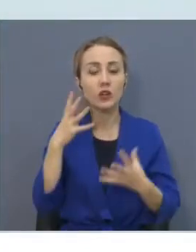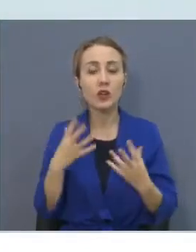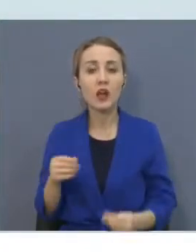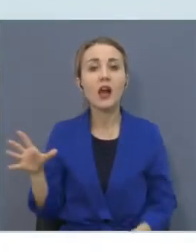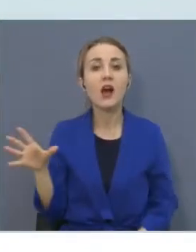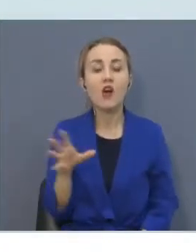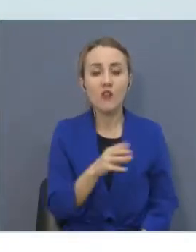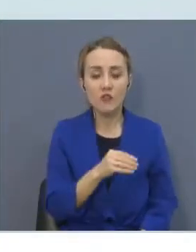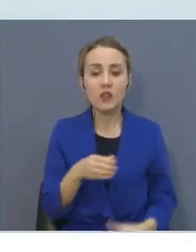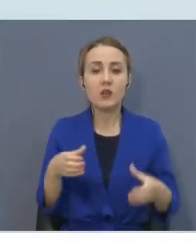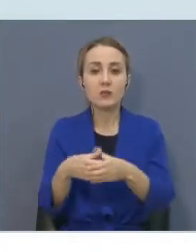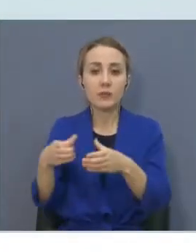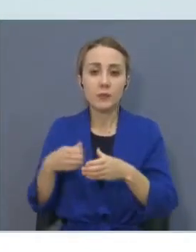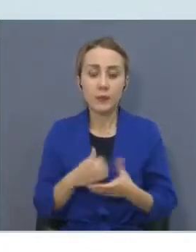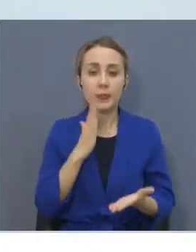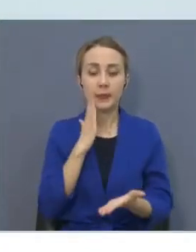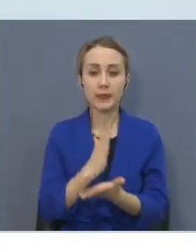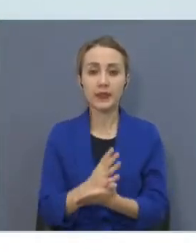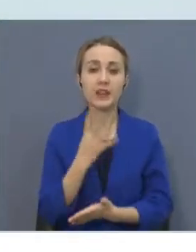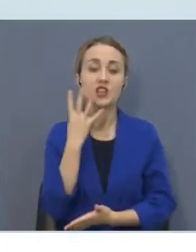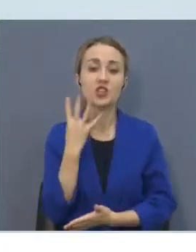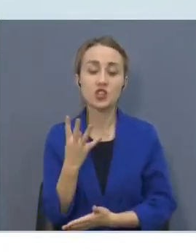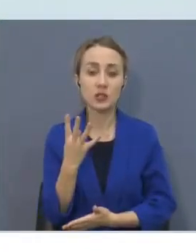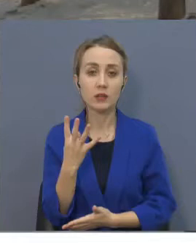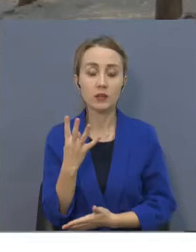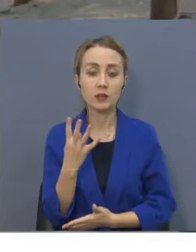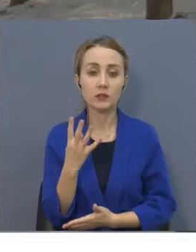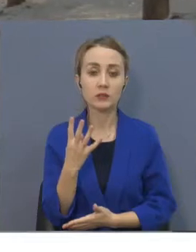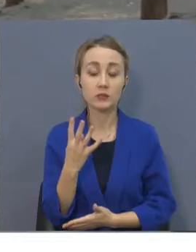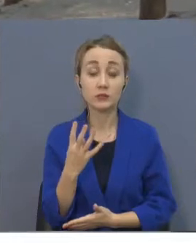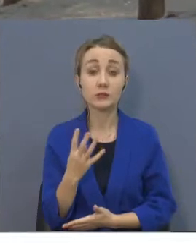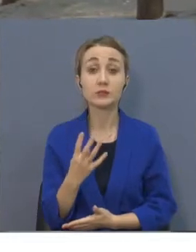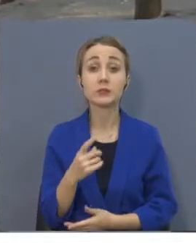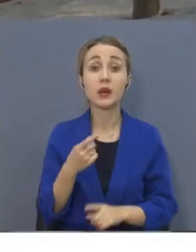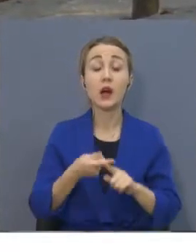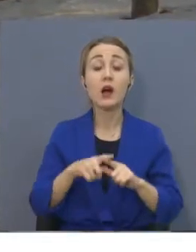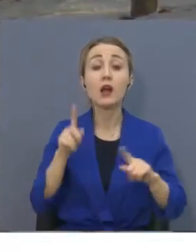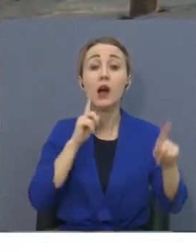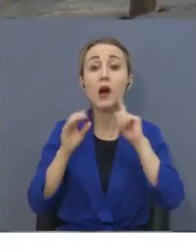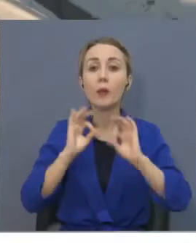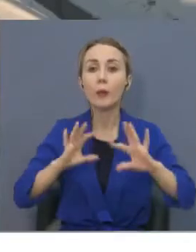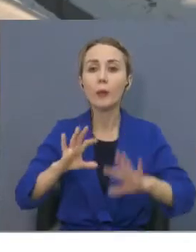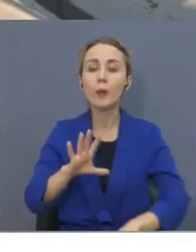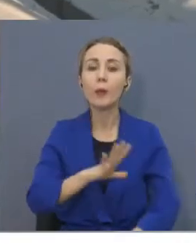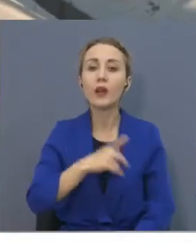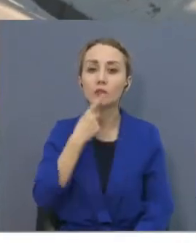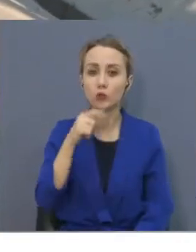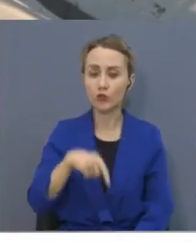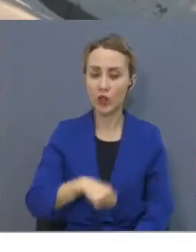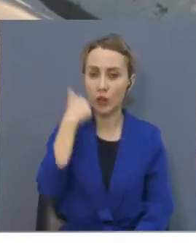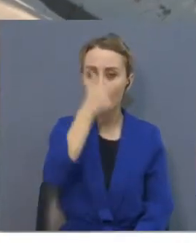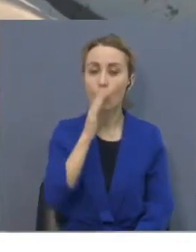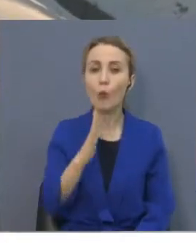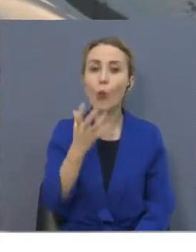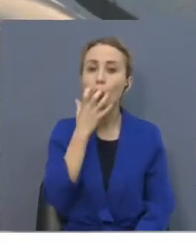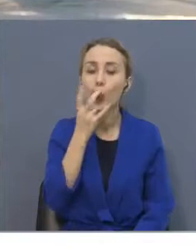бригады укомплектованы, значит, 4 мобильные бригады у нас работают. На одном из брифингов синоптики отмечали, что в этом году будет